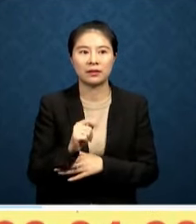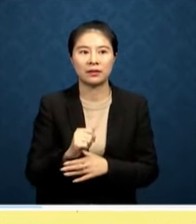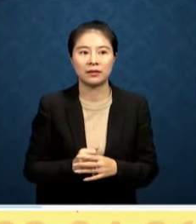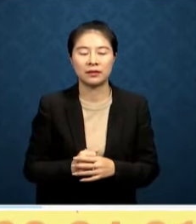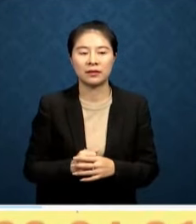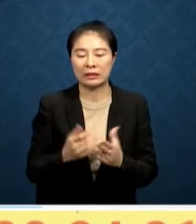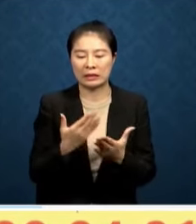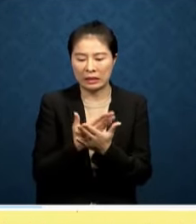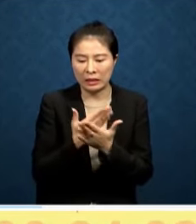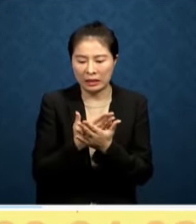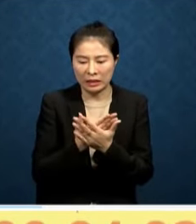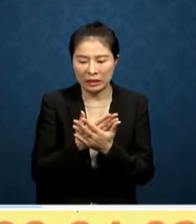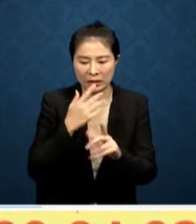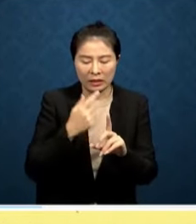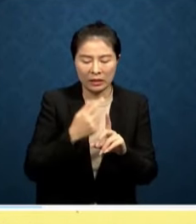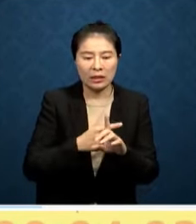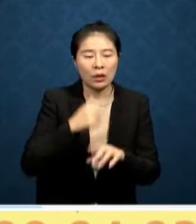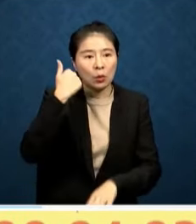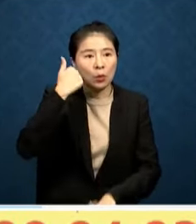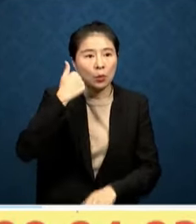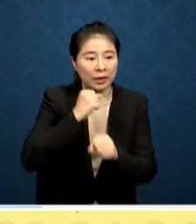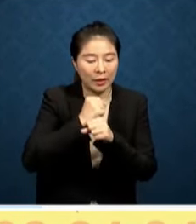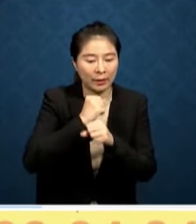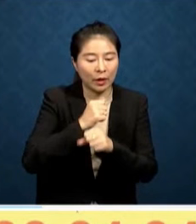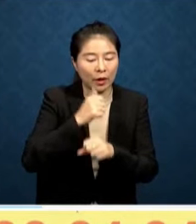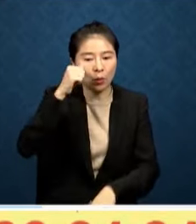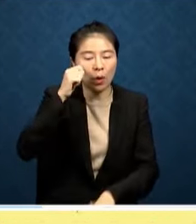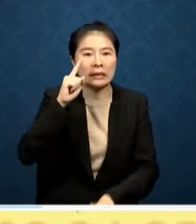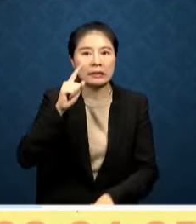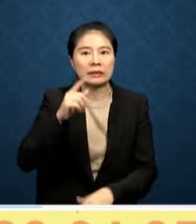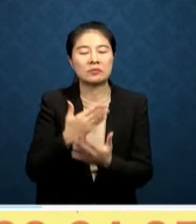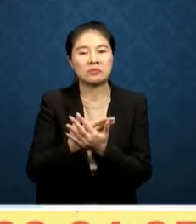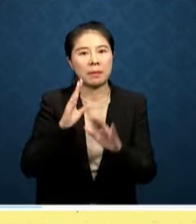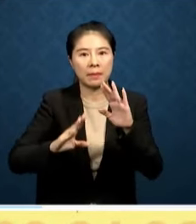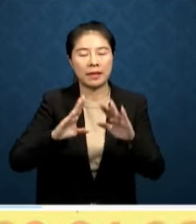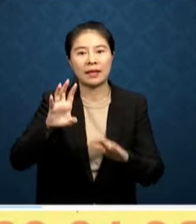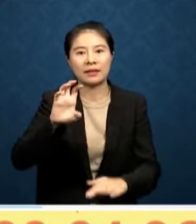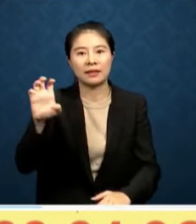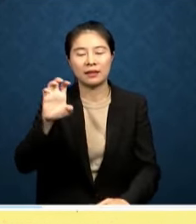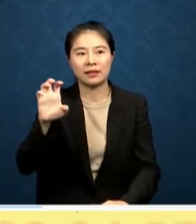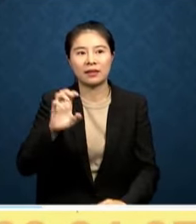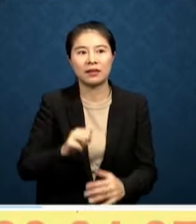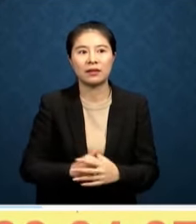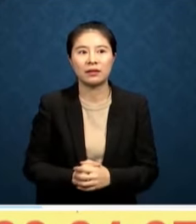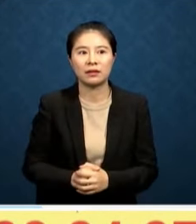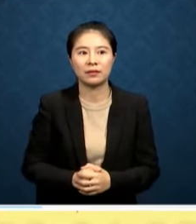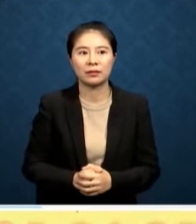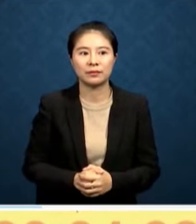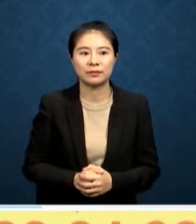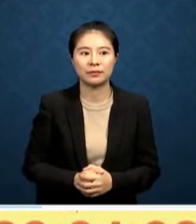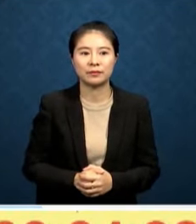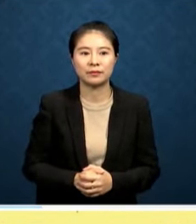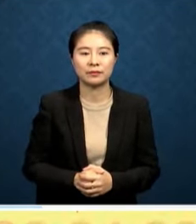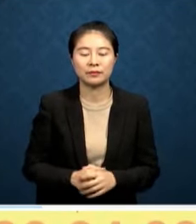ขึ้นค่าแรงที่400บาทภายในปีนี้อีกส่วนหนึ่งนะครับนั่นเฉพาะบางธุรกิ